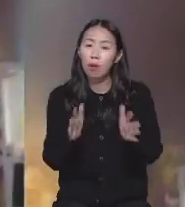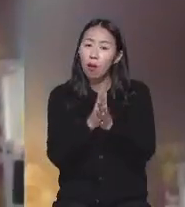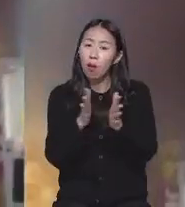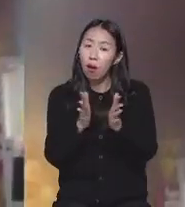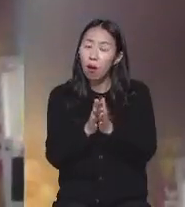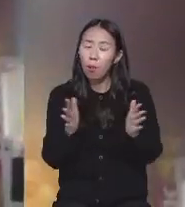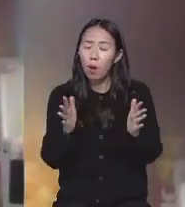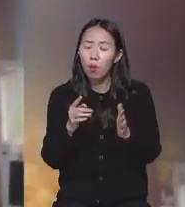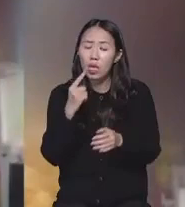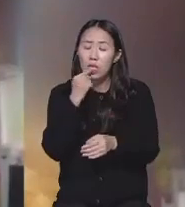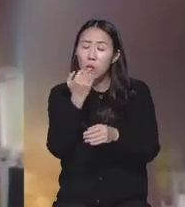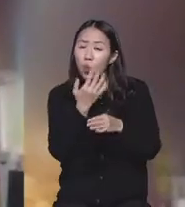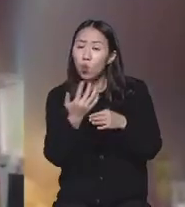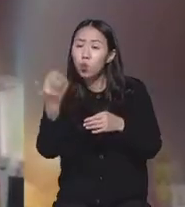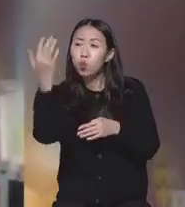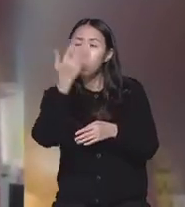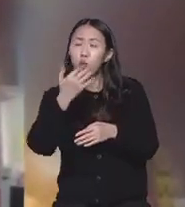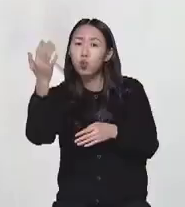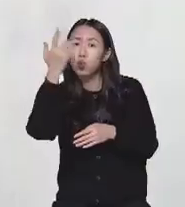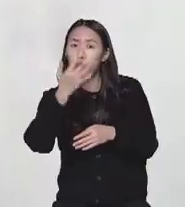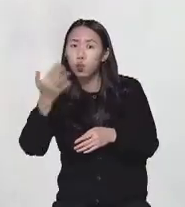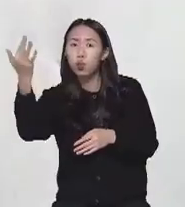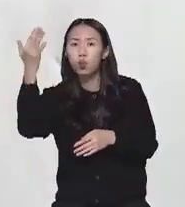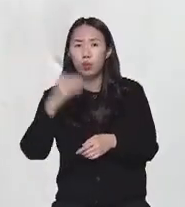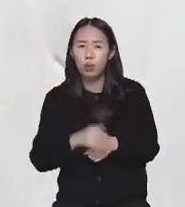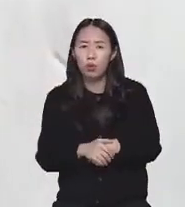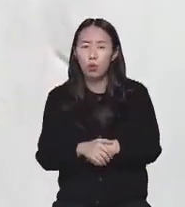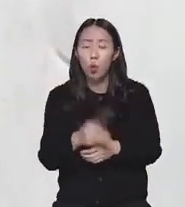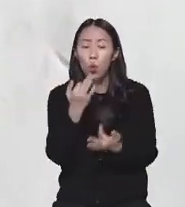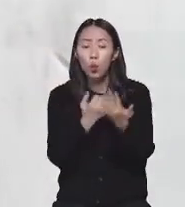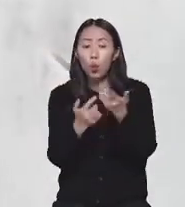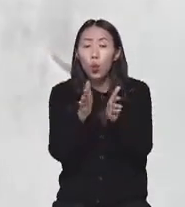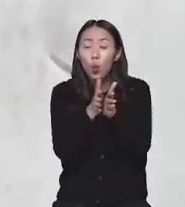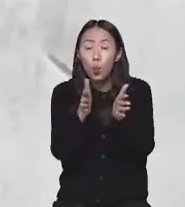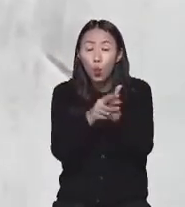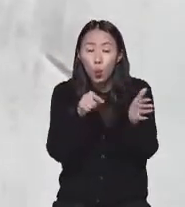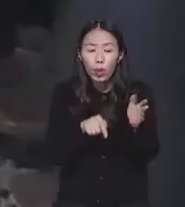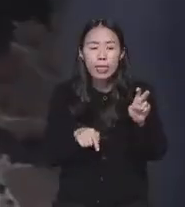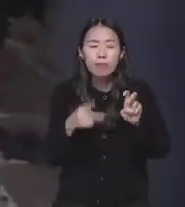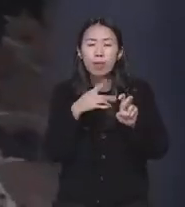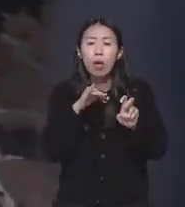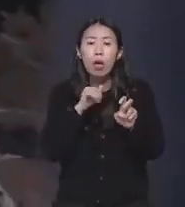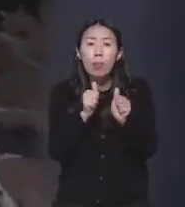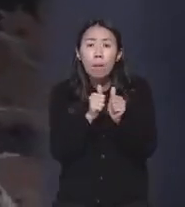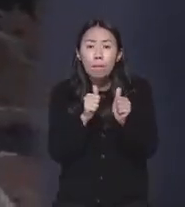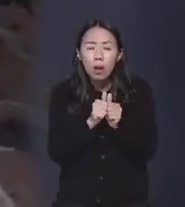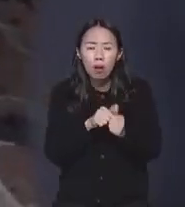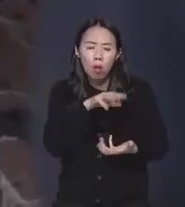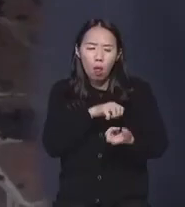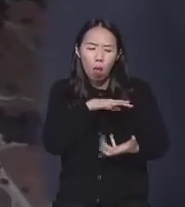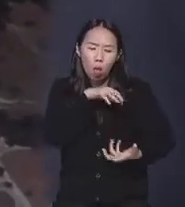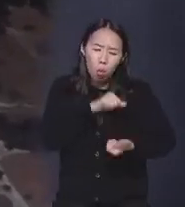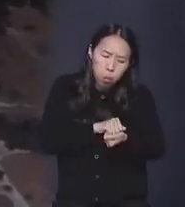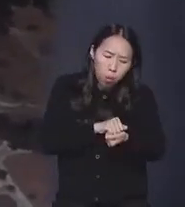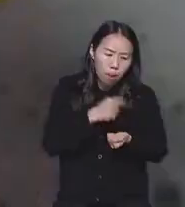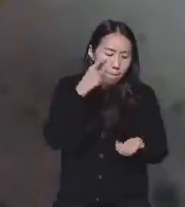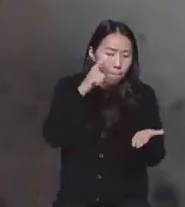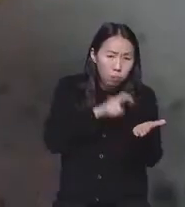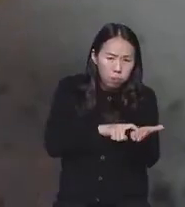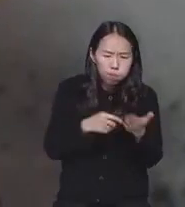아파트 창밖으로 희뿌연 연기가 뿜어져 나옵니다. 불이 난 아파트에서는 20대 남성 한 명이 심정지 상태로